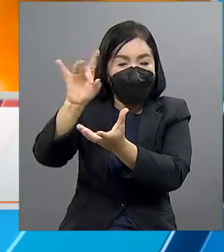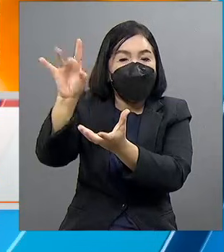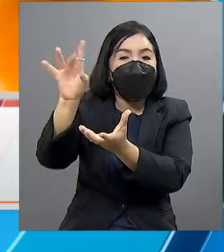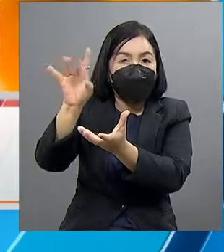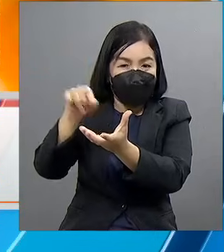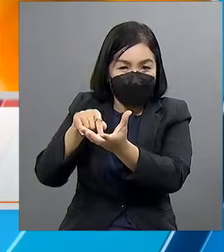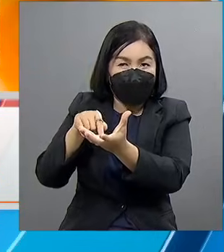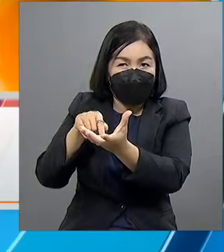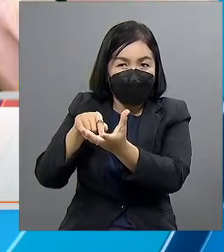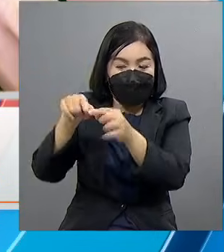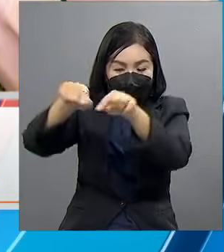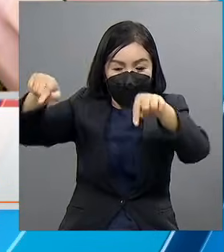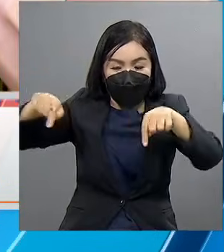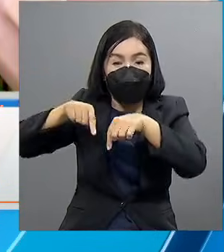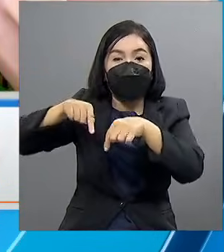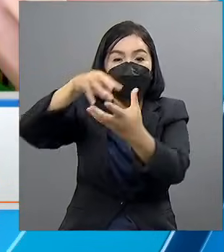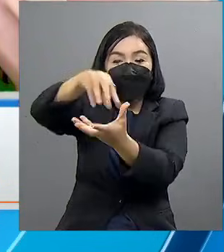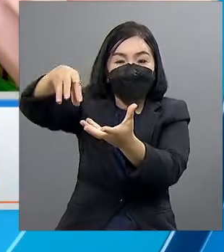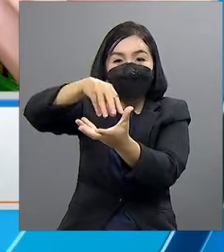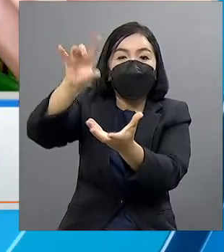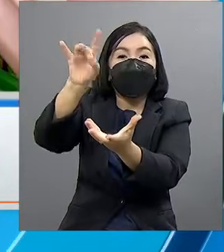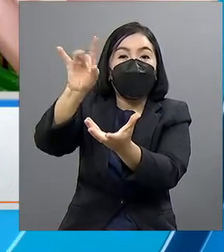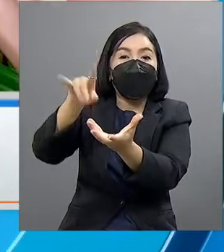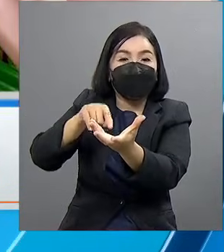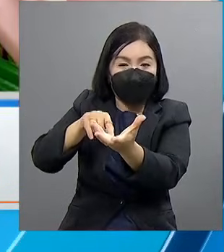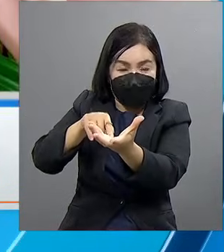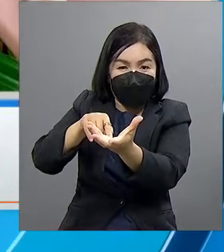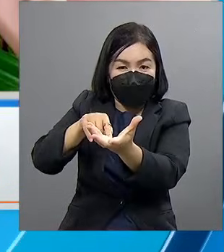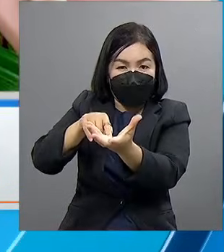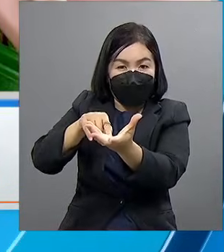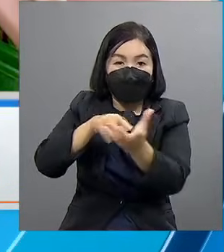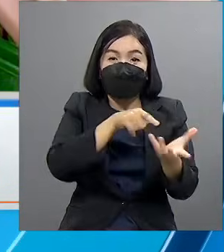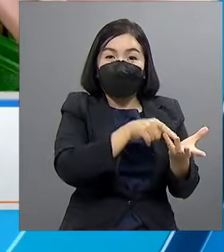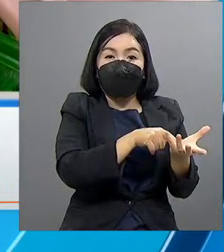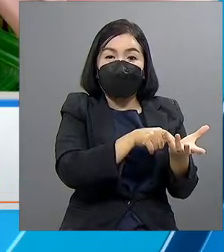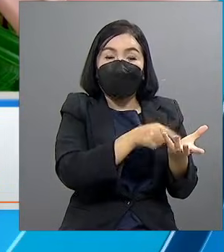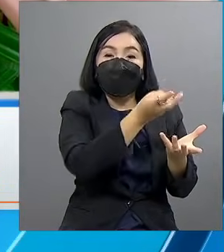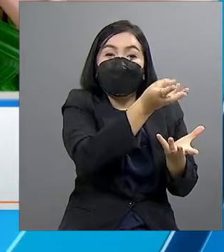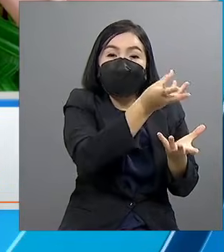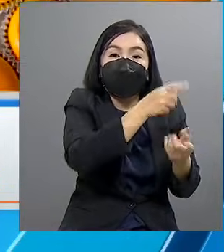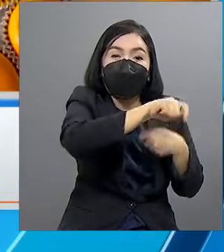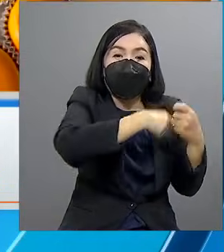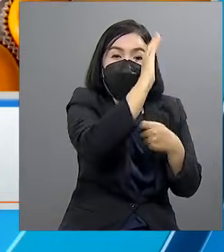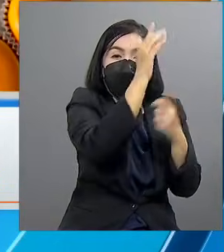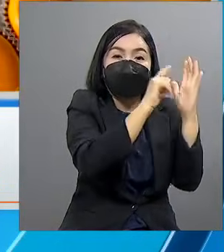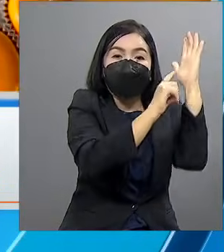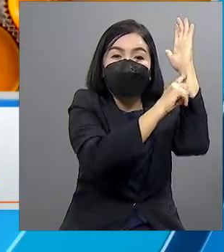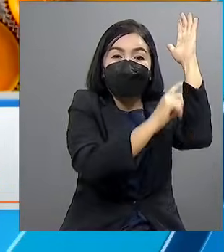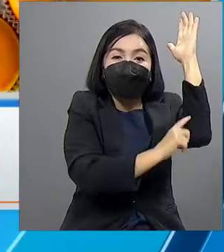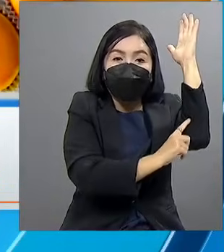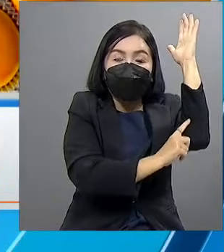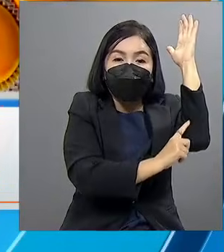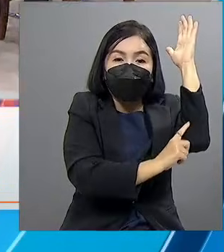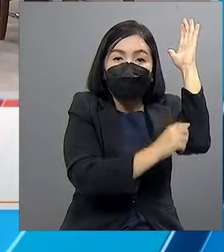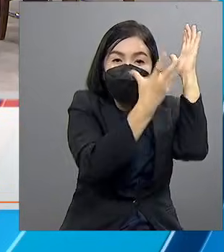ไม่เป็น 100นะ100 100แล้วก็บะจ่างเหลือ69บาท ค่ะ ใช่ค่ะ นะก้อนใหญ่ชิ้นใหญ่ม